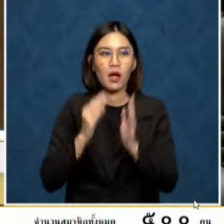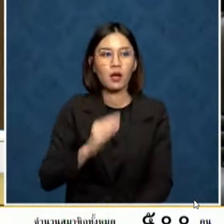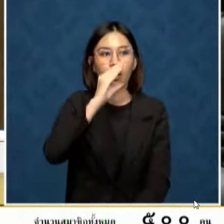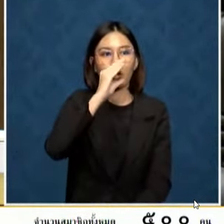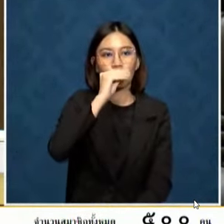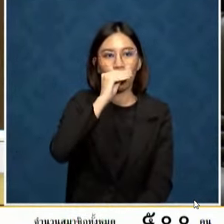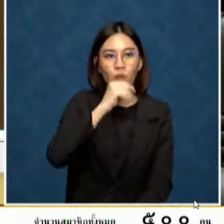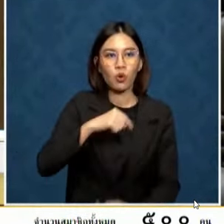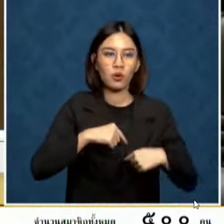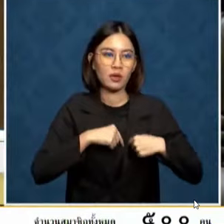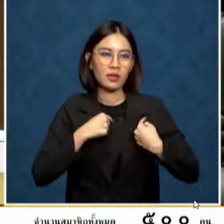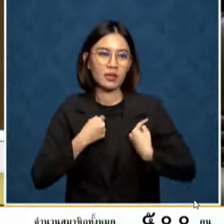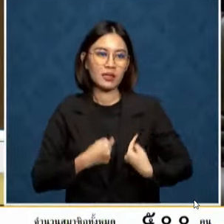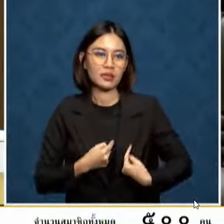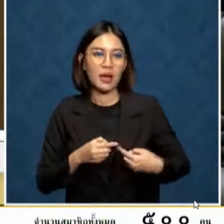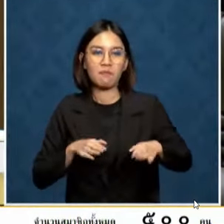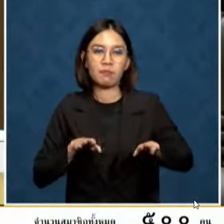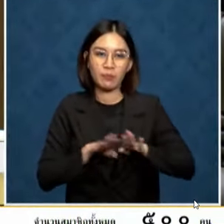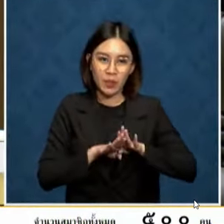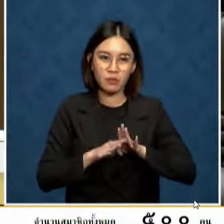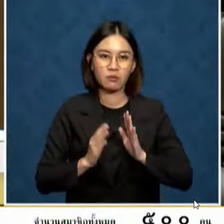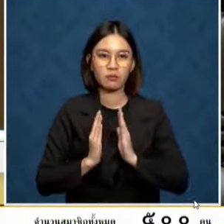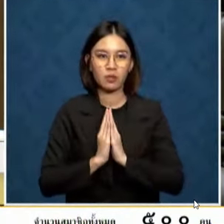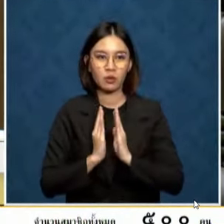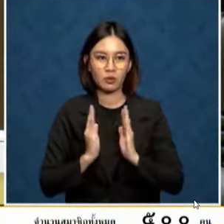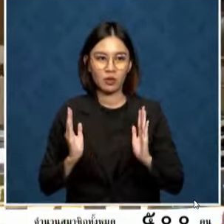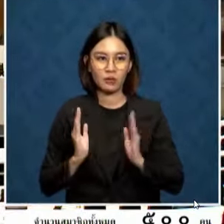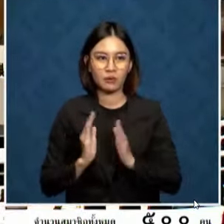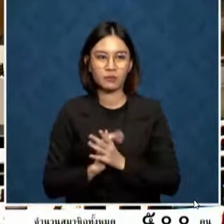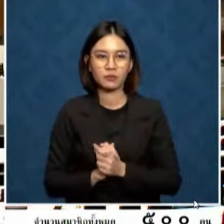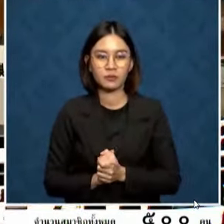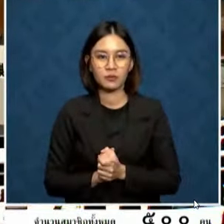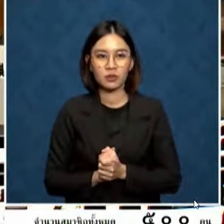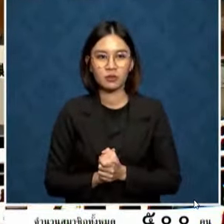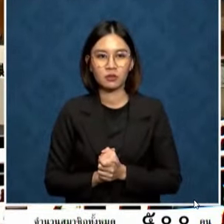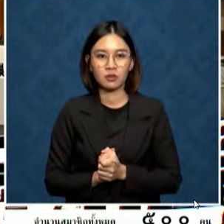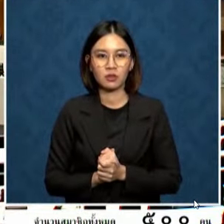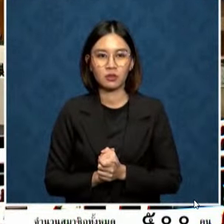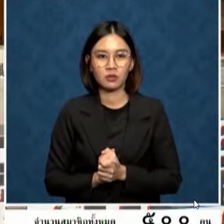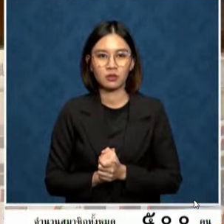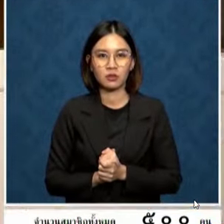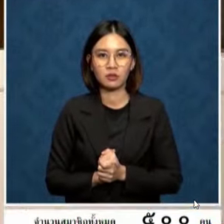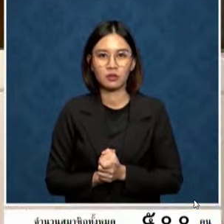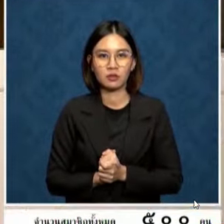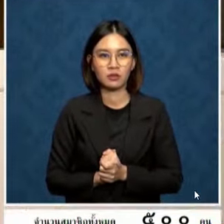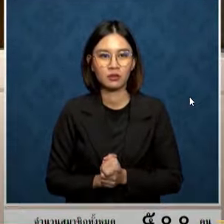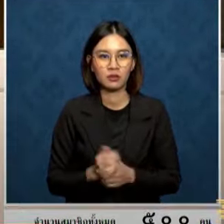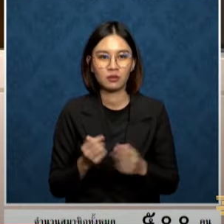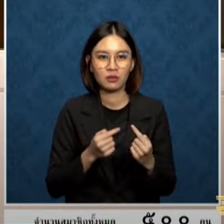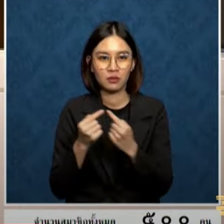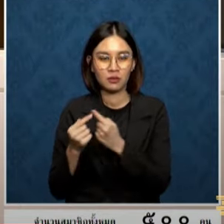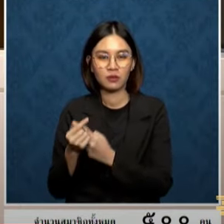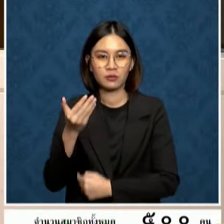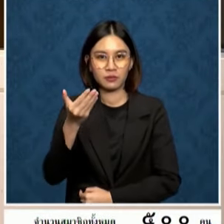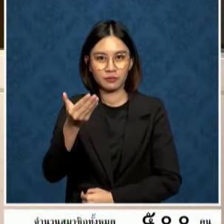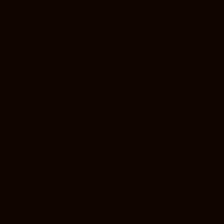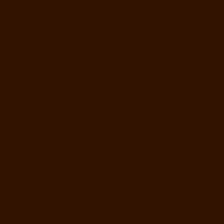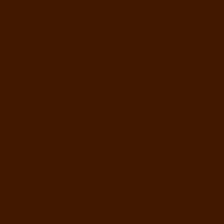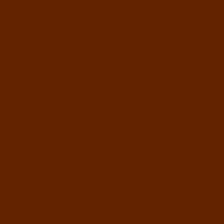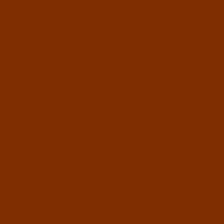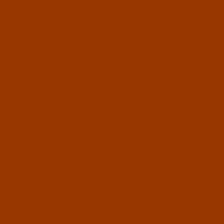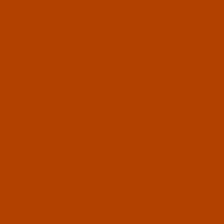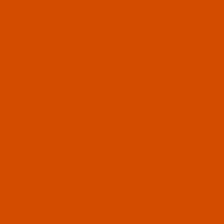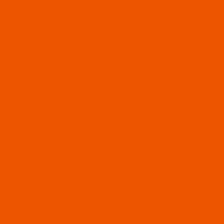จะจิตใจครับแคบขอบคุมากครับขอบุณครับต่อไปขอเจินคุณสรกษณัน